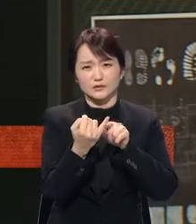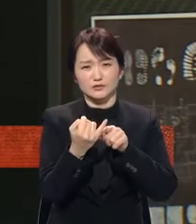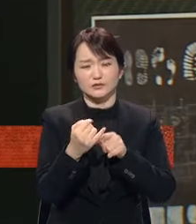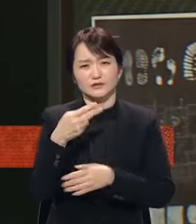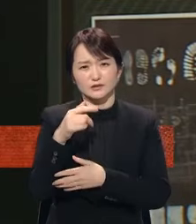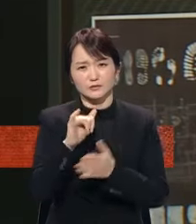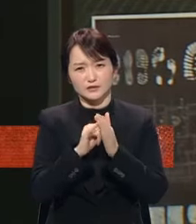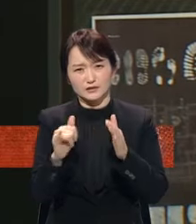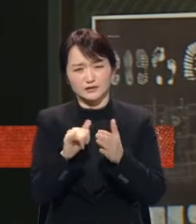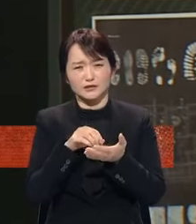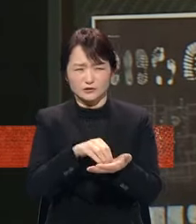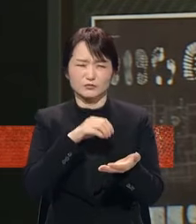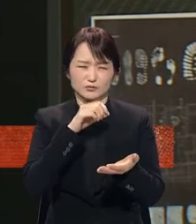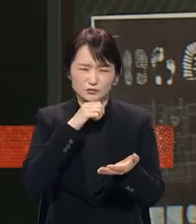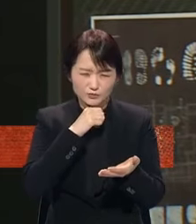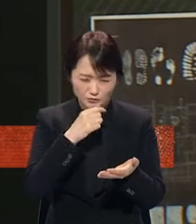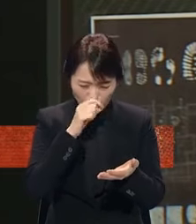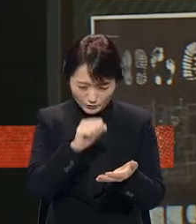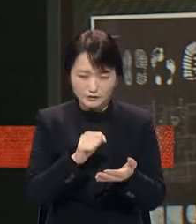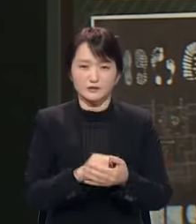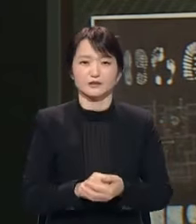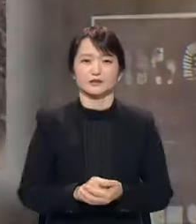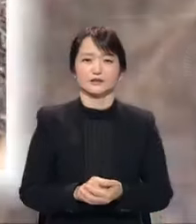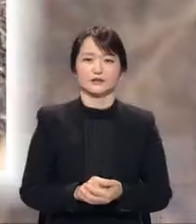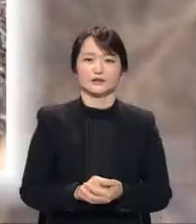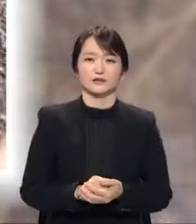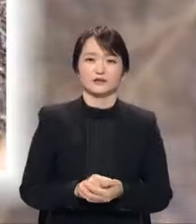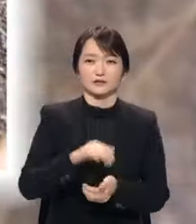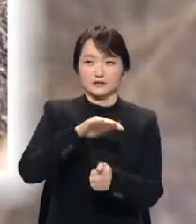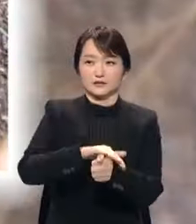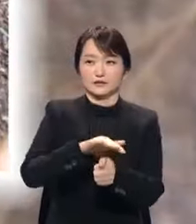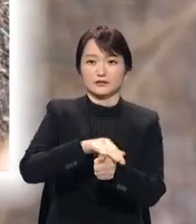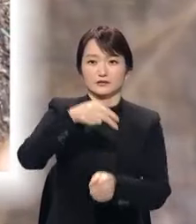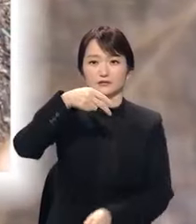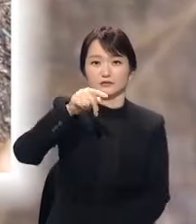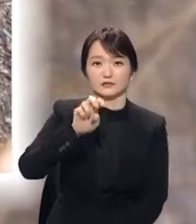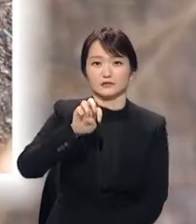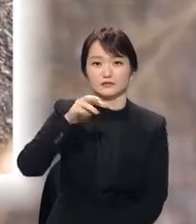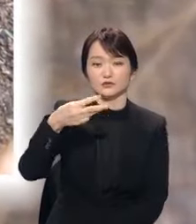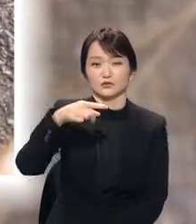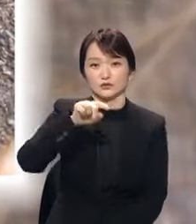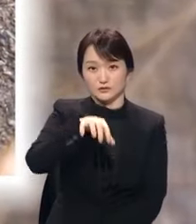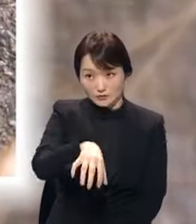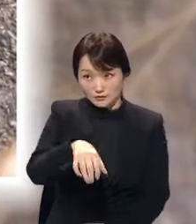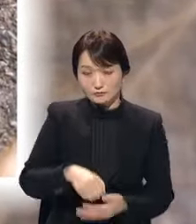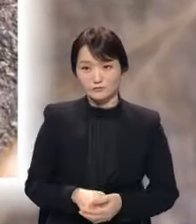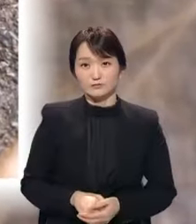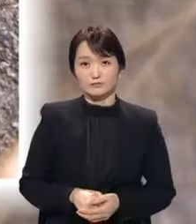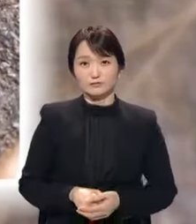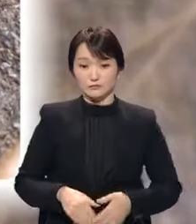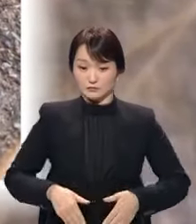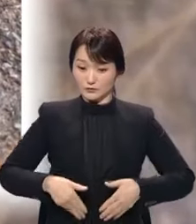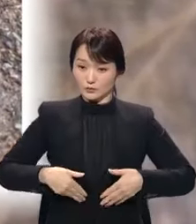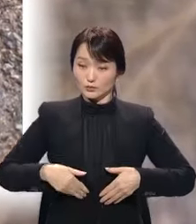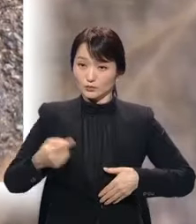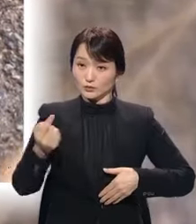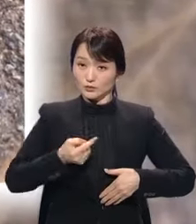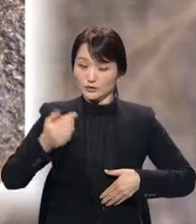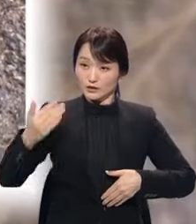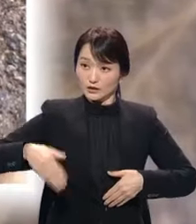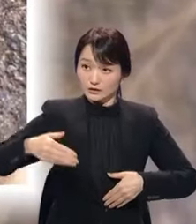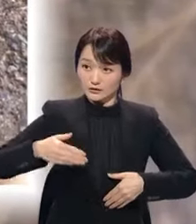애타게 찾는다 하신 이윤진님. 자, 경주 산불사인데요. 아직 경칩도 아닌데 두꺼비 가족이 저렇게 겨울잠을 깨고